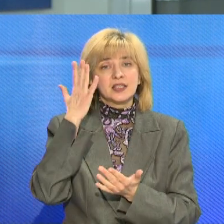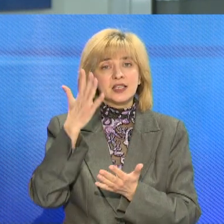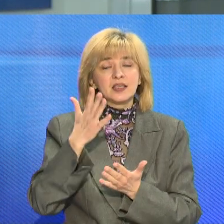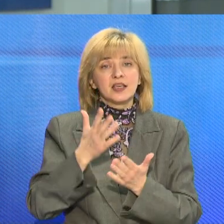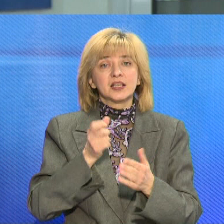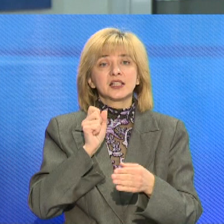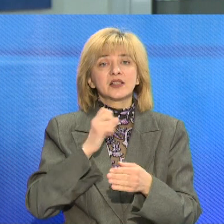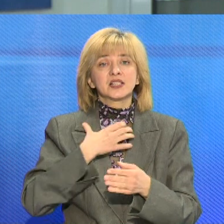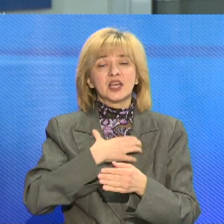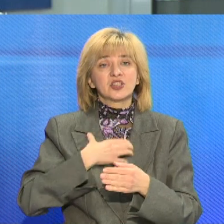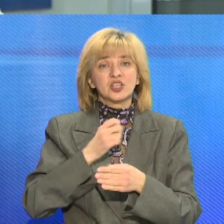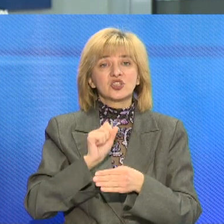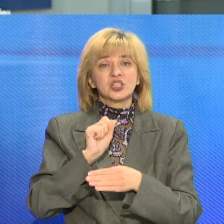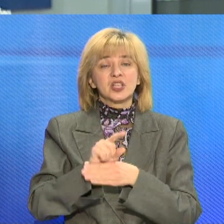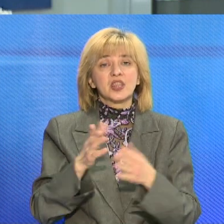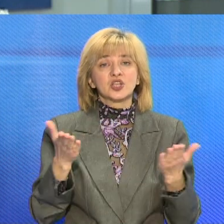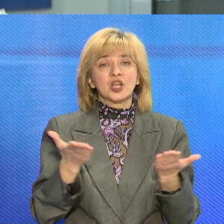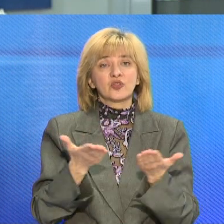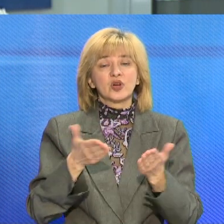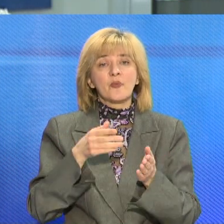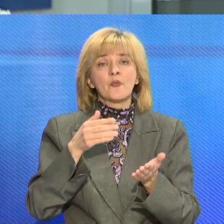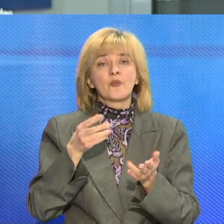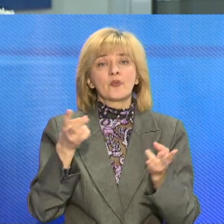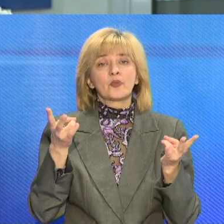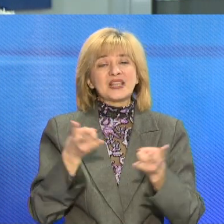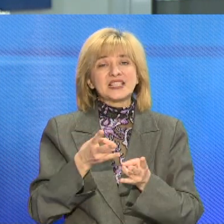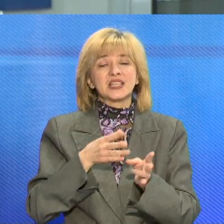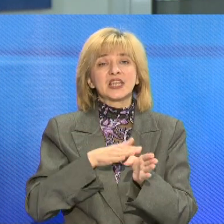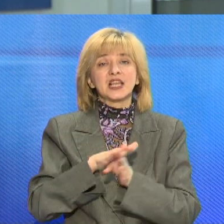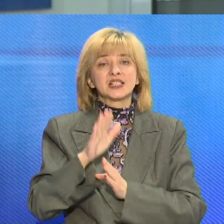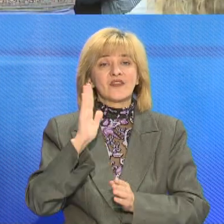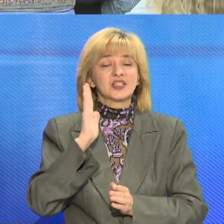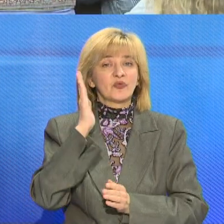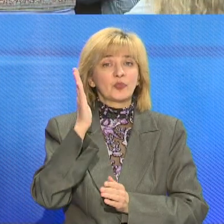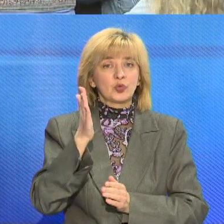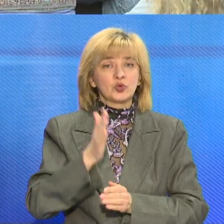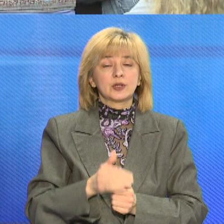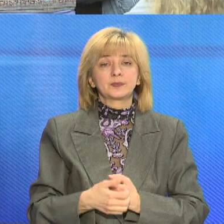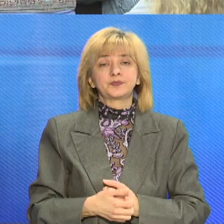задач, которые всем нам предстоит реализовать в будущем.